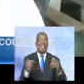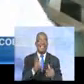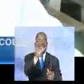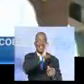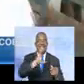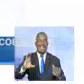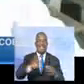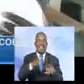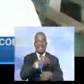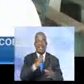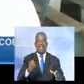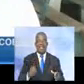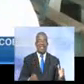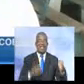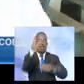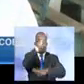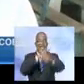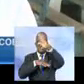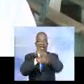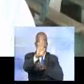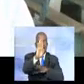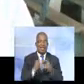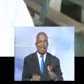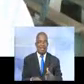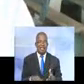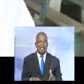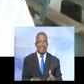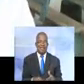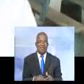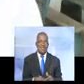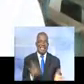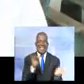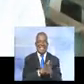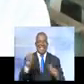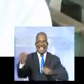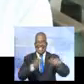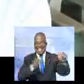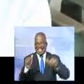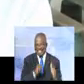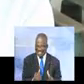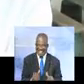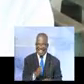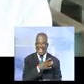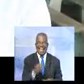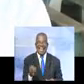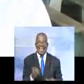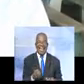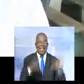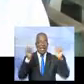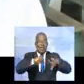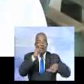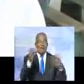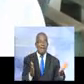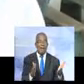Nouveau s'élever. Ça n'a pas bouche, c'est acte. Donc je ne peux pas donc rester à l'écart.